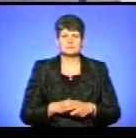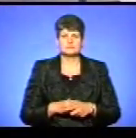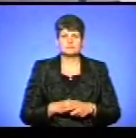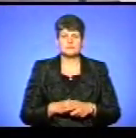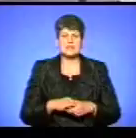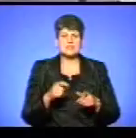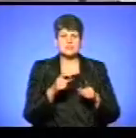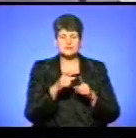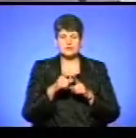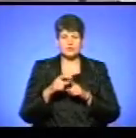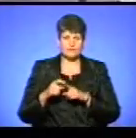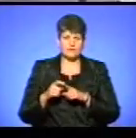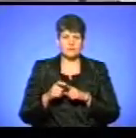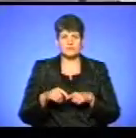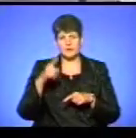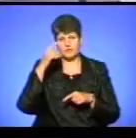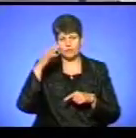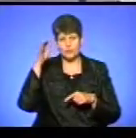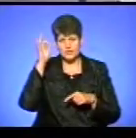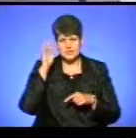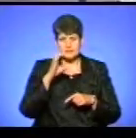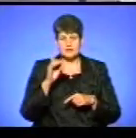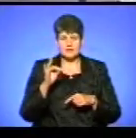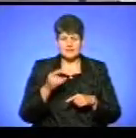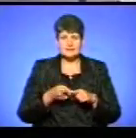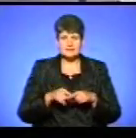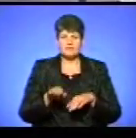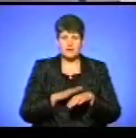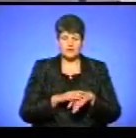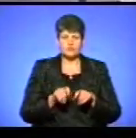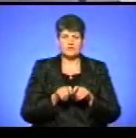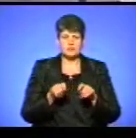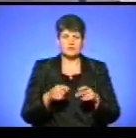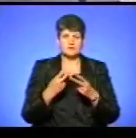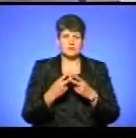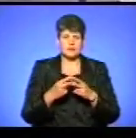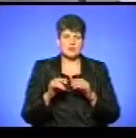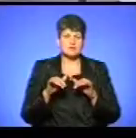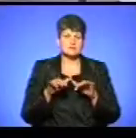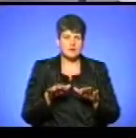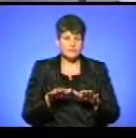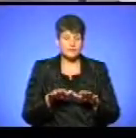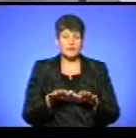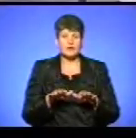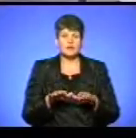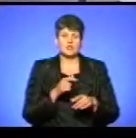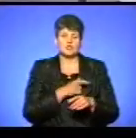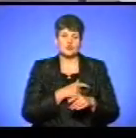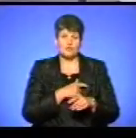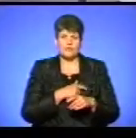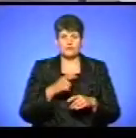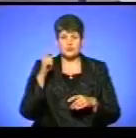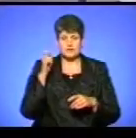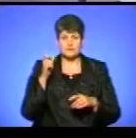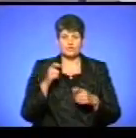За словами речника обласного управління поліції Сергія Крети, за даним фактом порушено кримінальну справу. Черговий у Чортківському відділенні